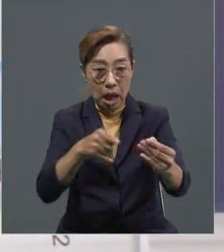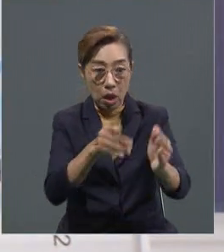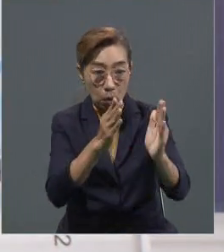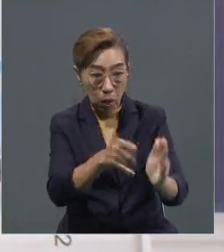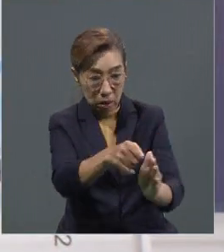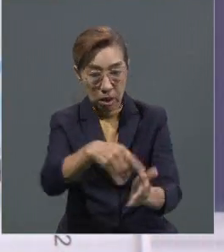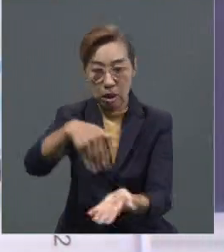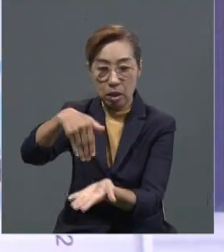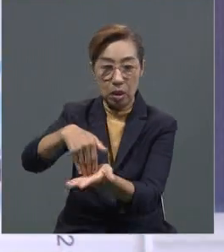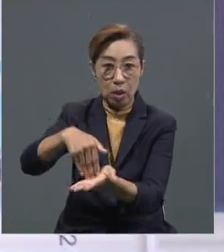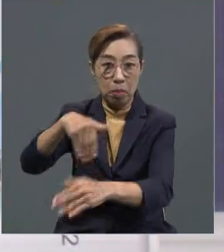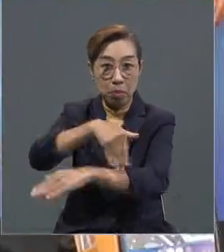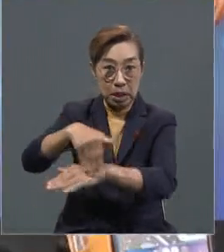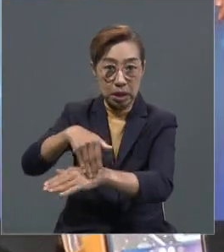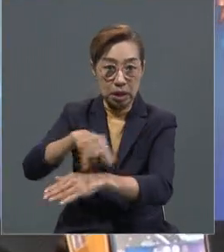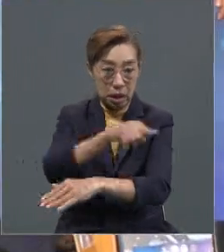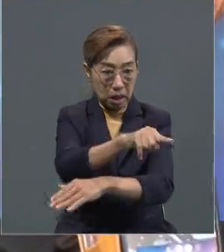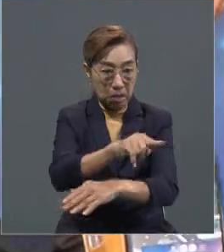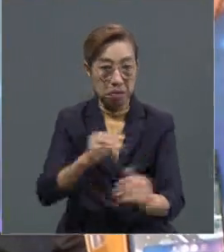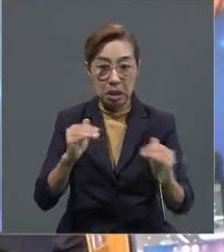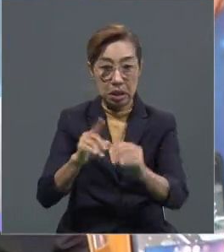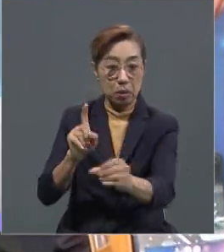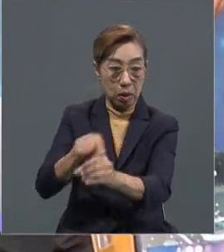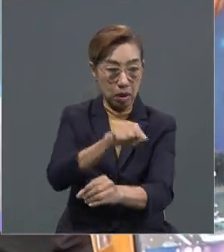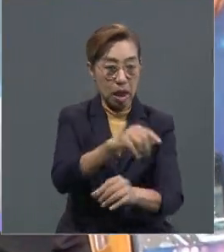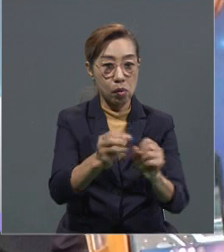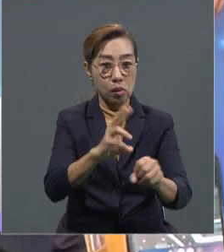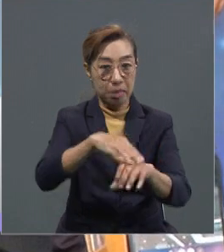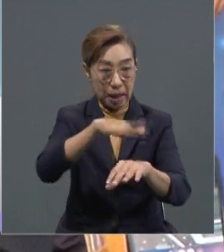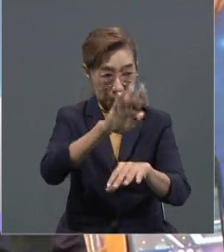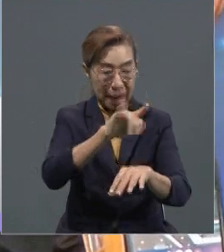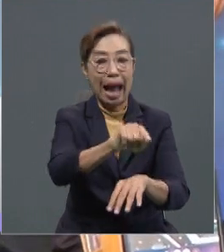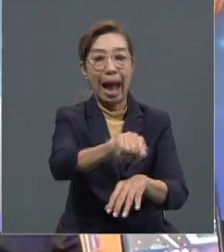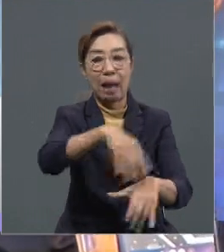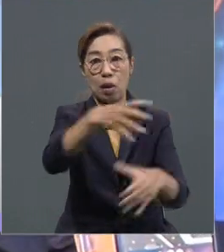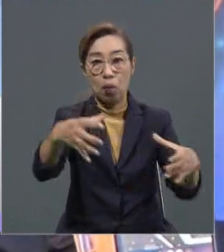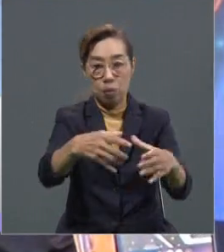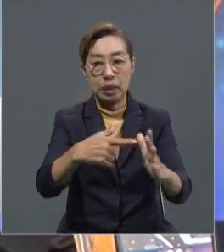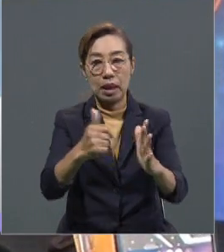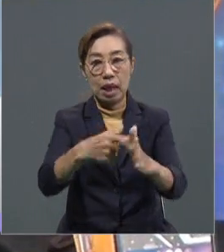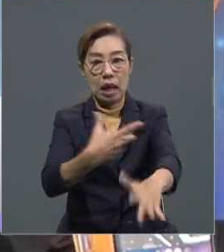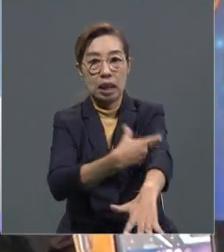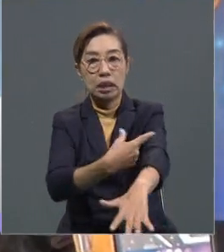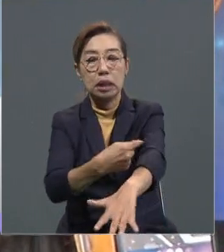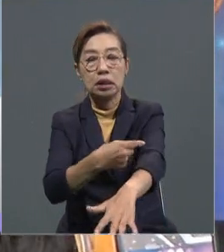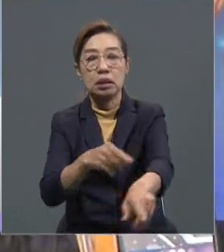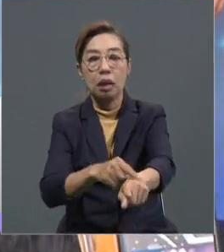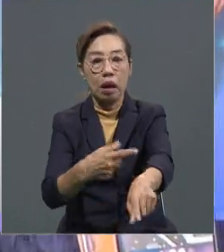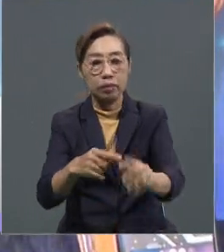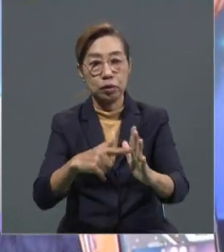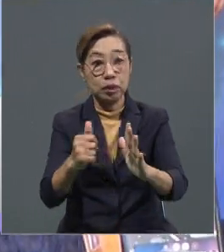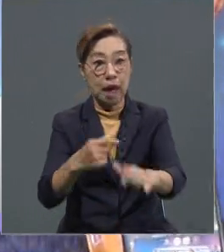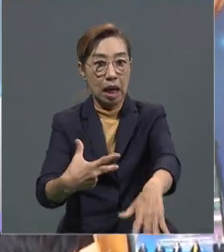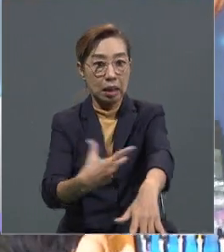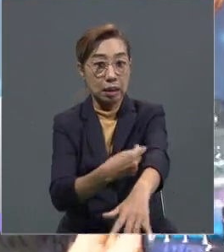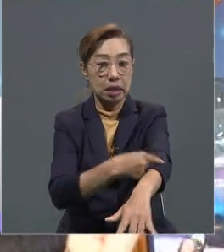กรมบัญชีกลางที่มีอายุตั้งแต่ 65ปีขึ้นไปครั้งนี้จะเน้นการส่งเสริมดูแลให้ข้าราชการไทยมีภูมิคุ้มกันเพิ่มขึ้น